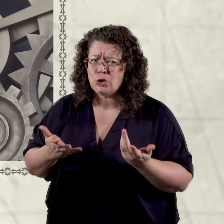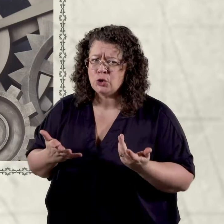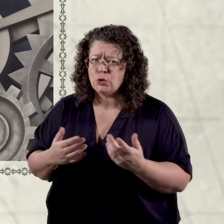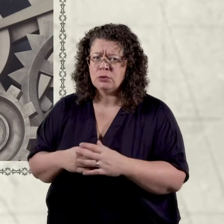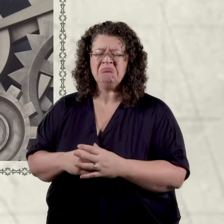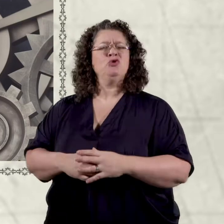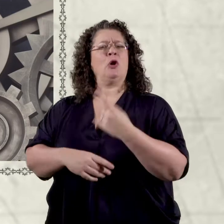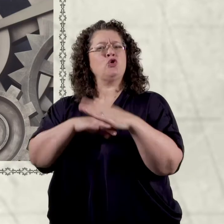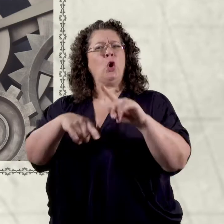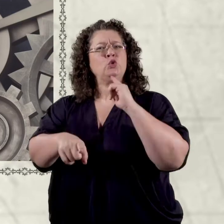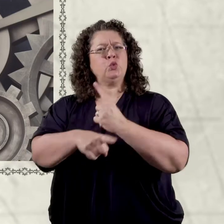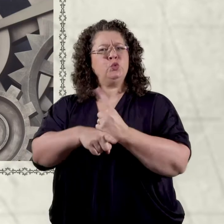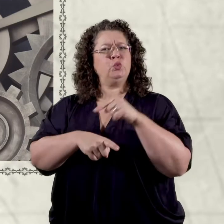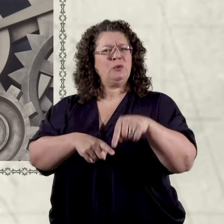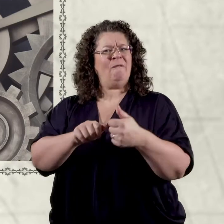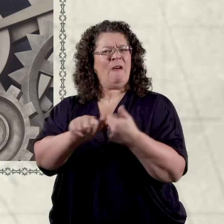ffenestr.